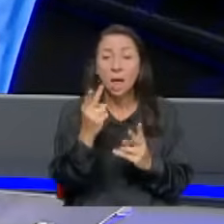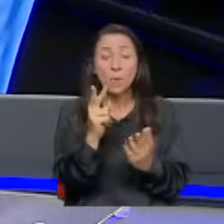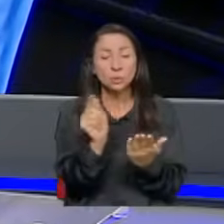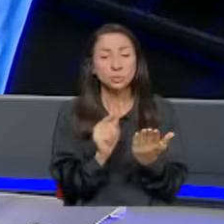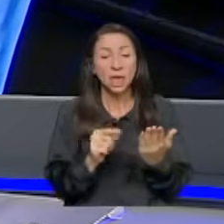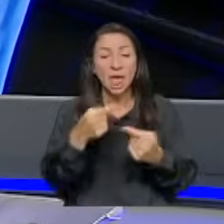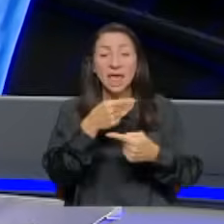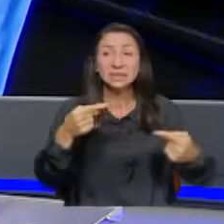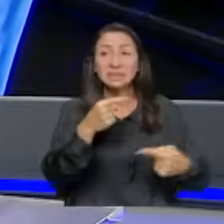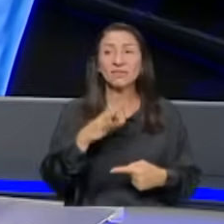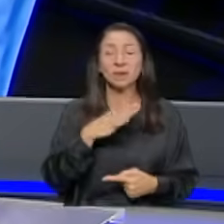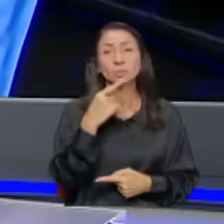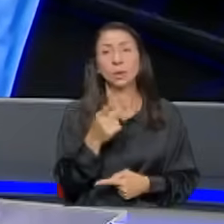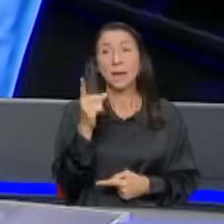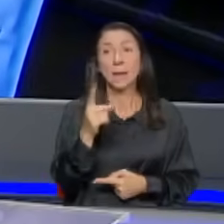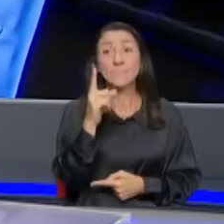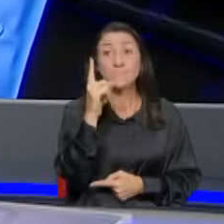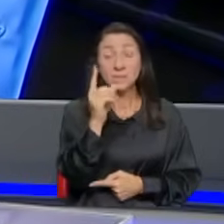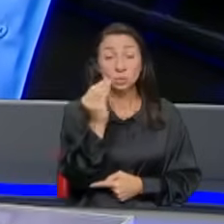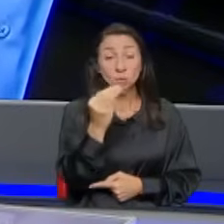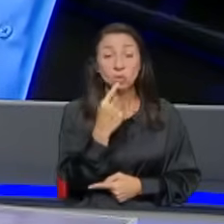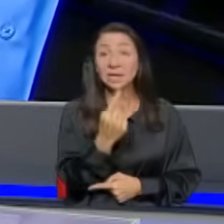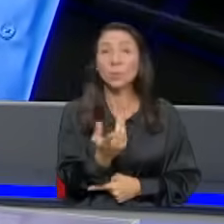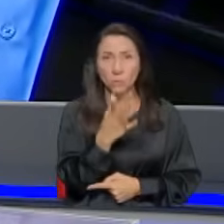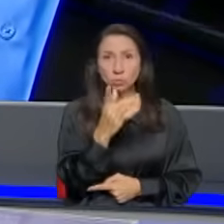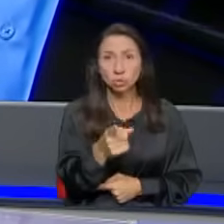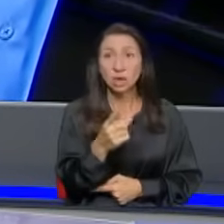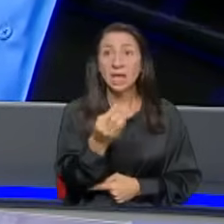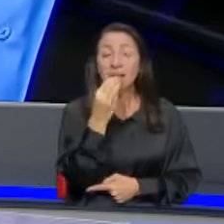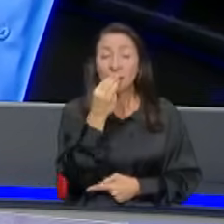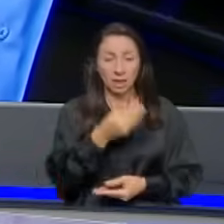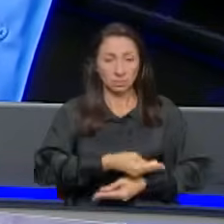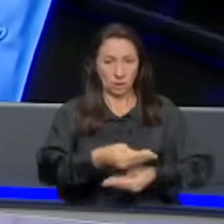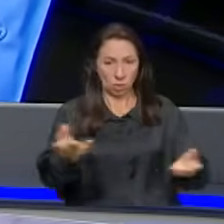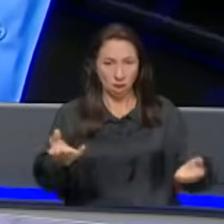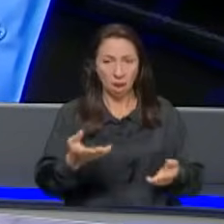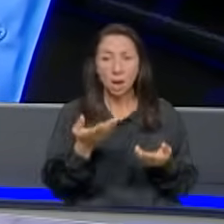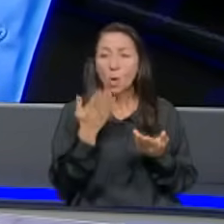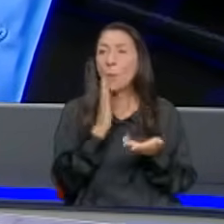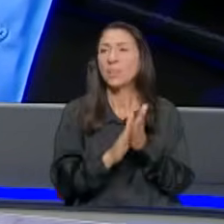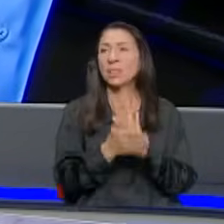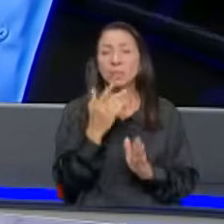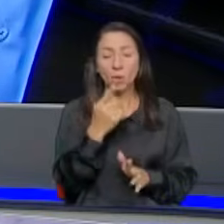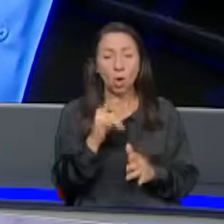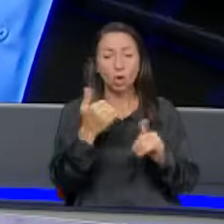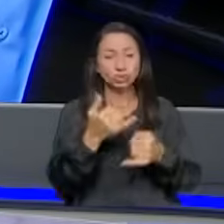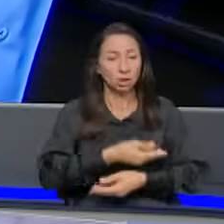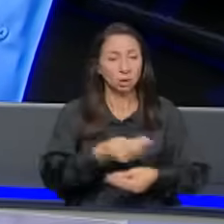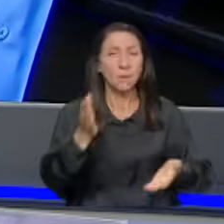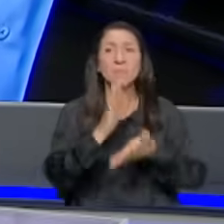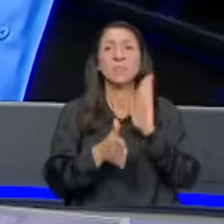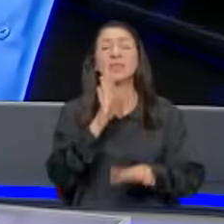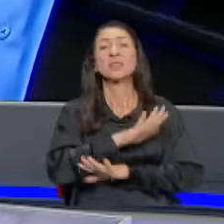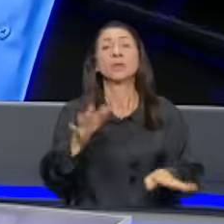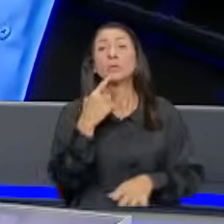eksikler var diyorlar bakın bir çocuk şunu söylüyor yemek dağıtıyorlar kalmadı diyorlar oyuncak dağıtıyorlar